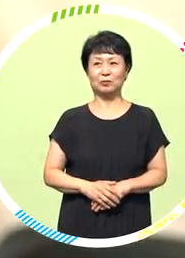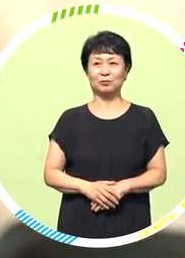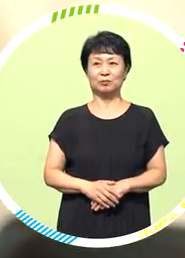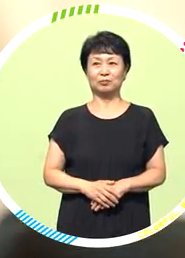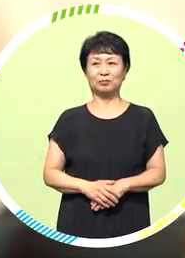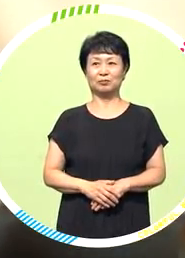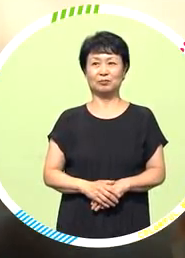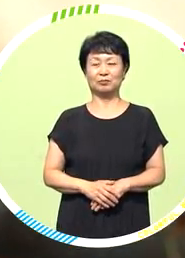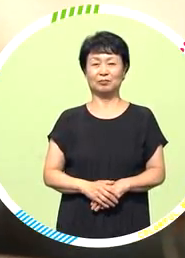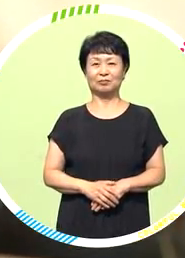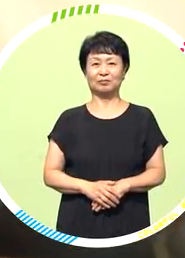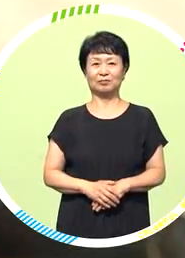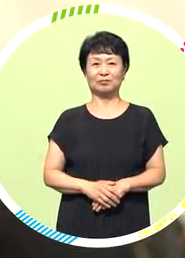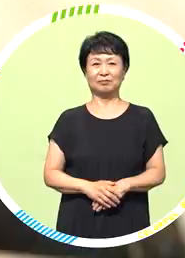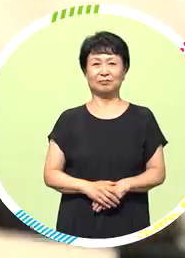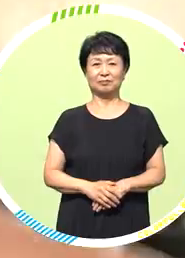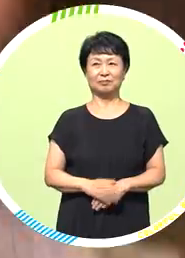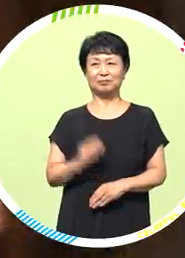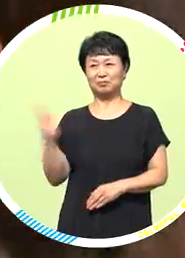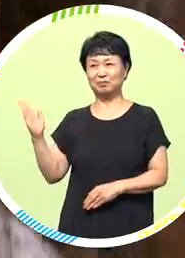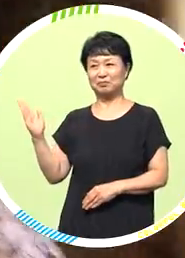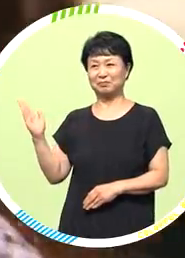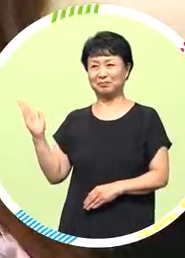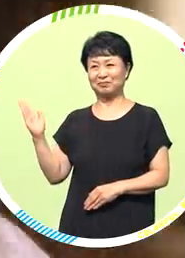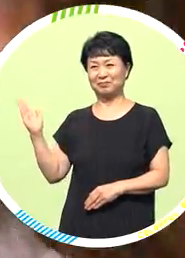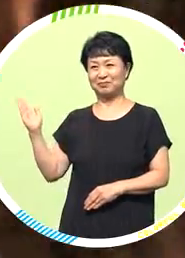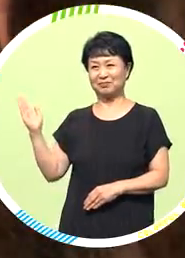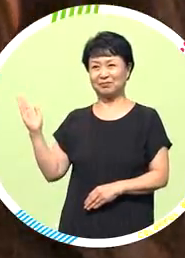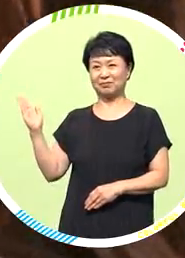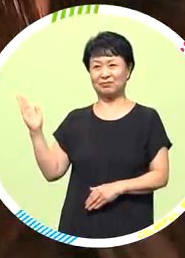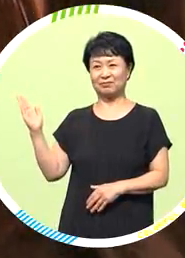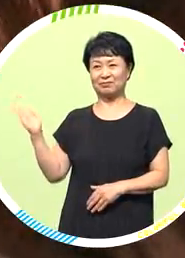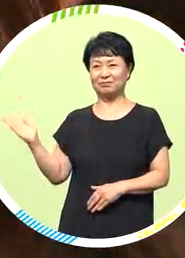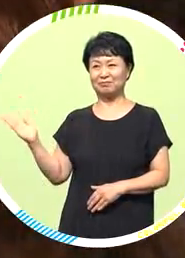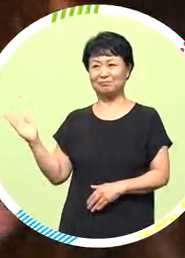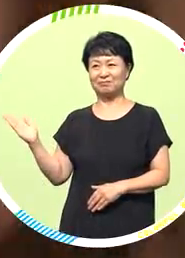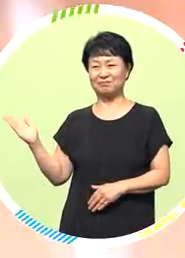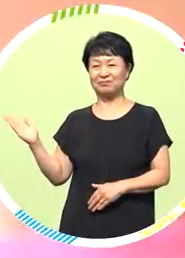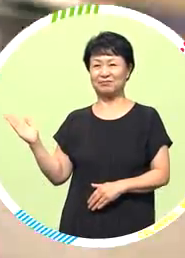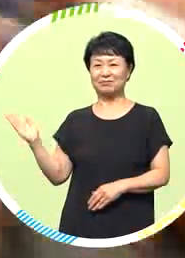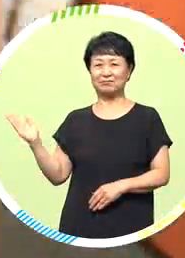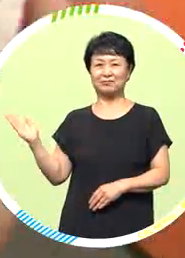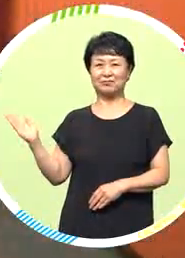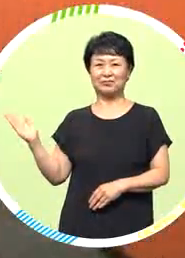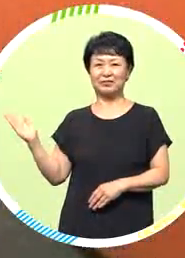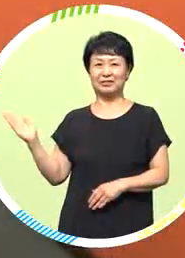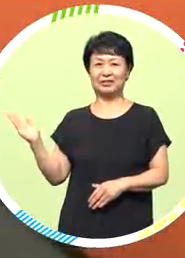今回私が体験するのはじゃん、これフェイスペインティングです。ふ